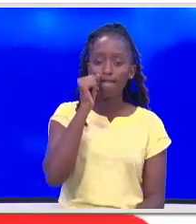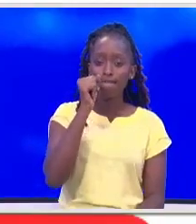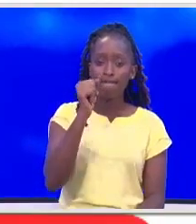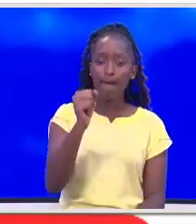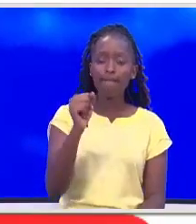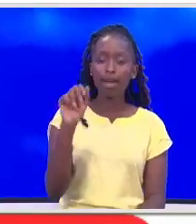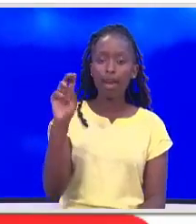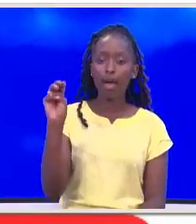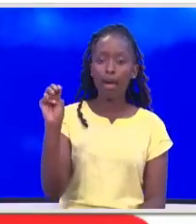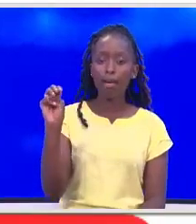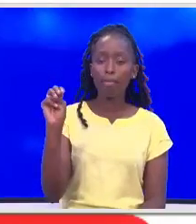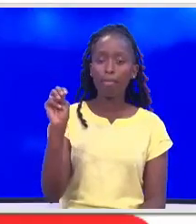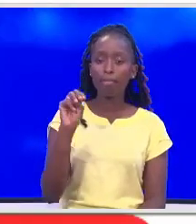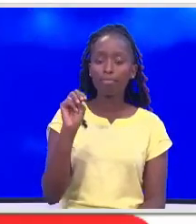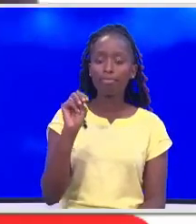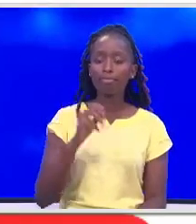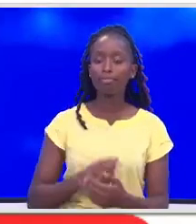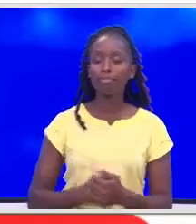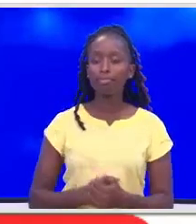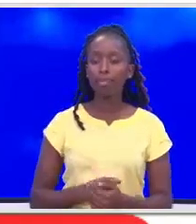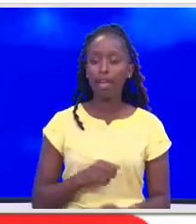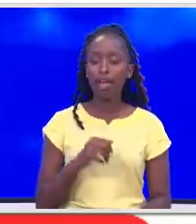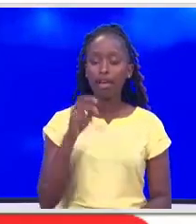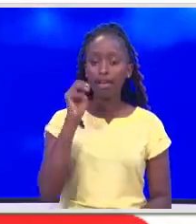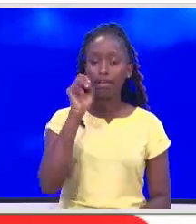1,500 shilingi